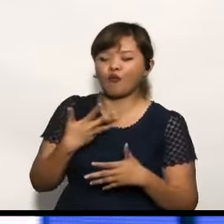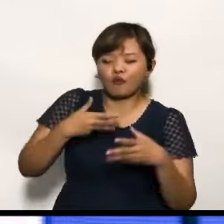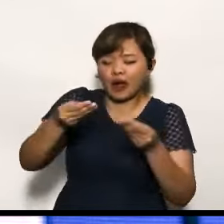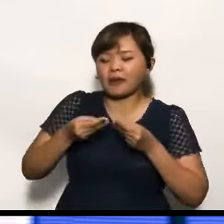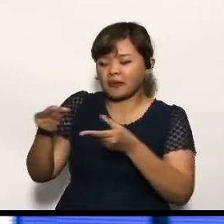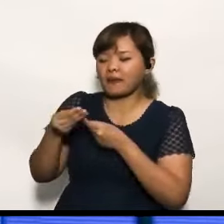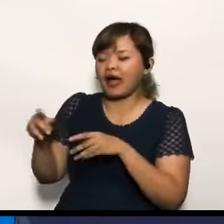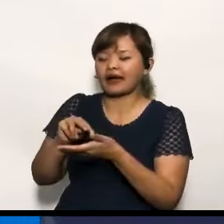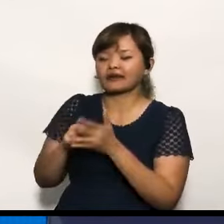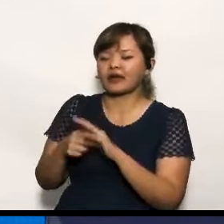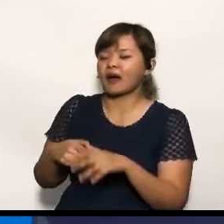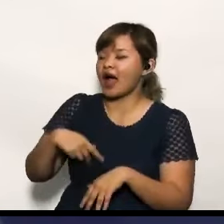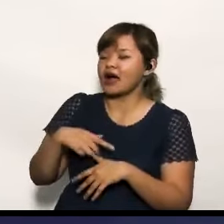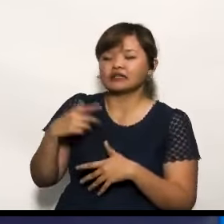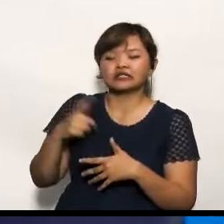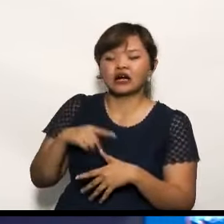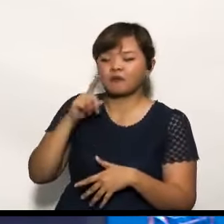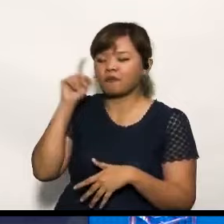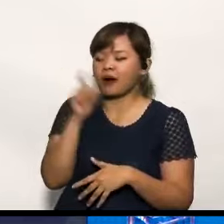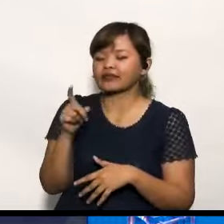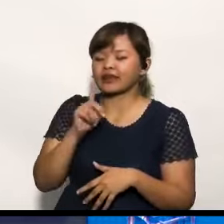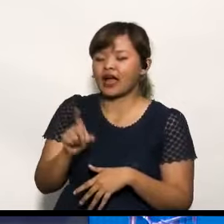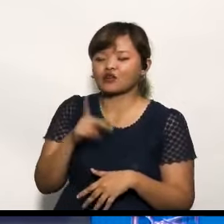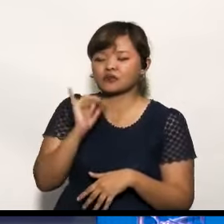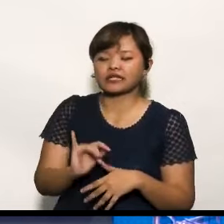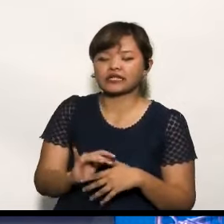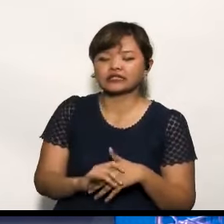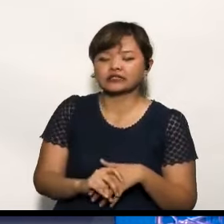lagi. Ini gereja ngajarin apa ya?